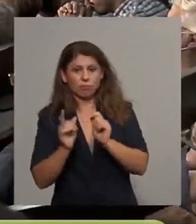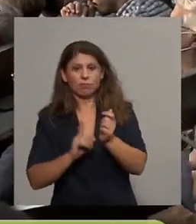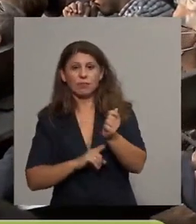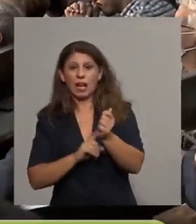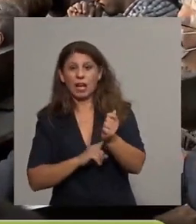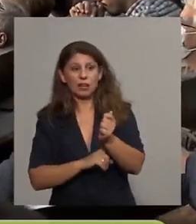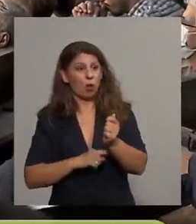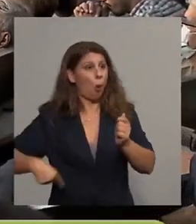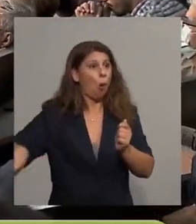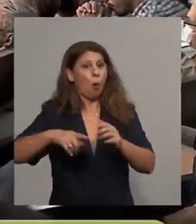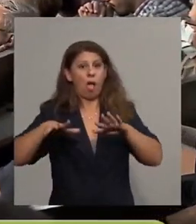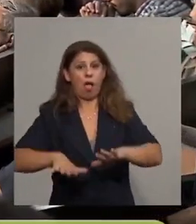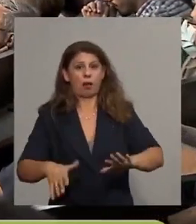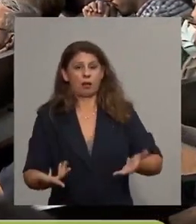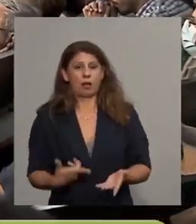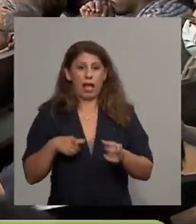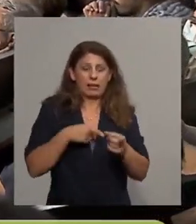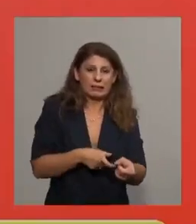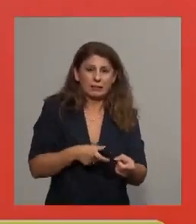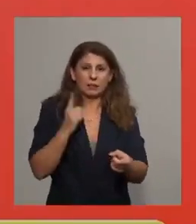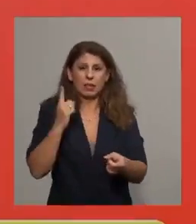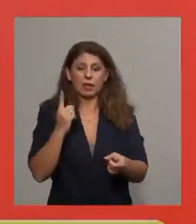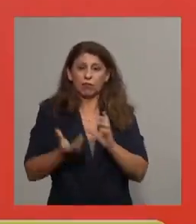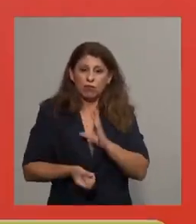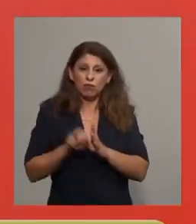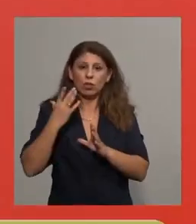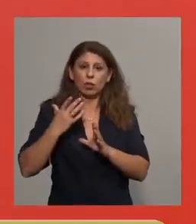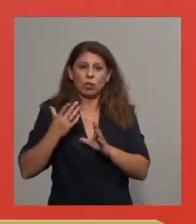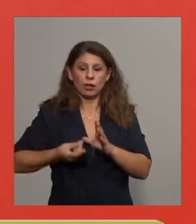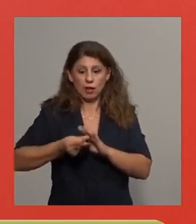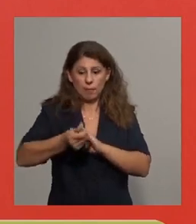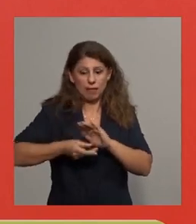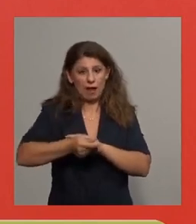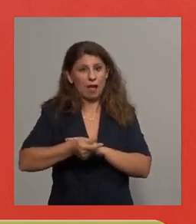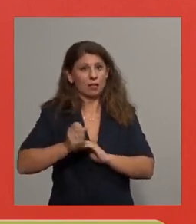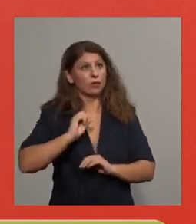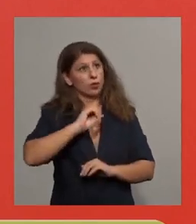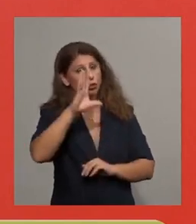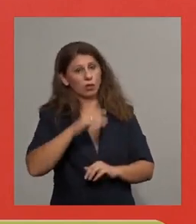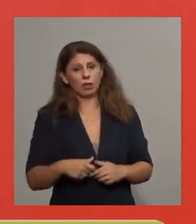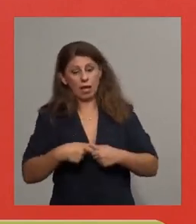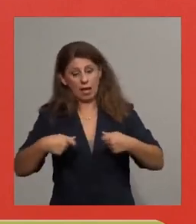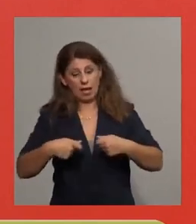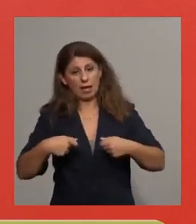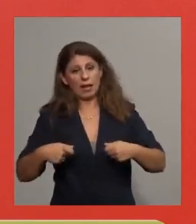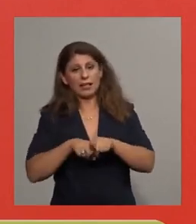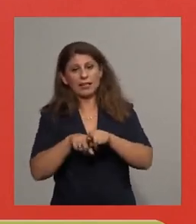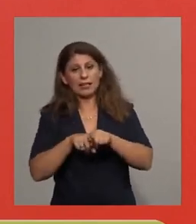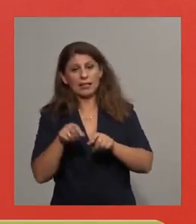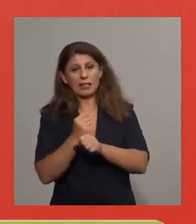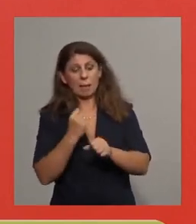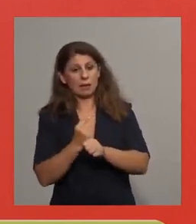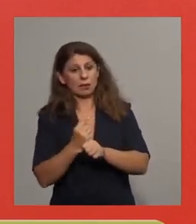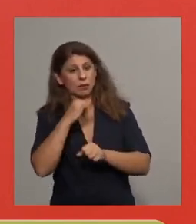χαρακτηριστικά μάστιγας, εξαναγκασμό σε ένα νέο γύρο μετανάστευσης, ελαστικές σχέσεις απασχόλησης με